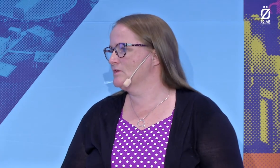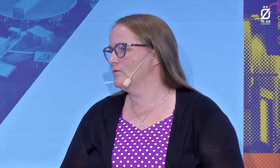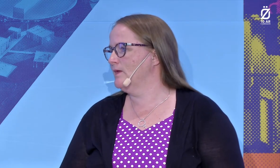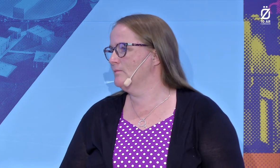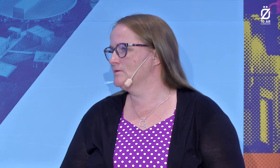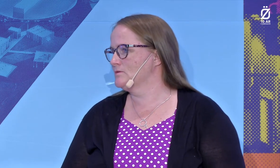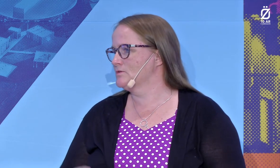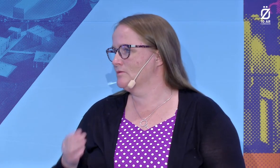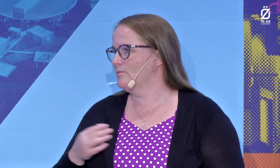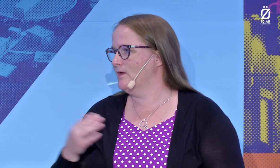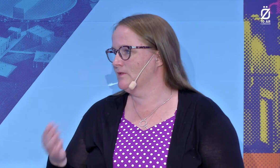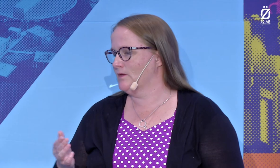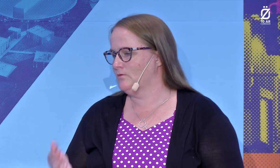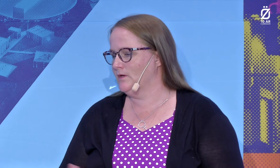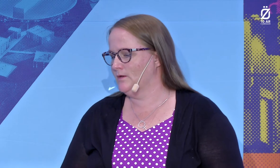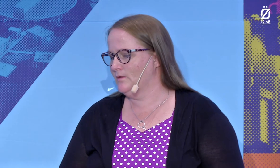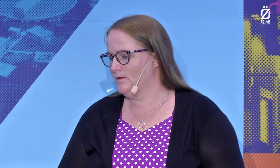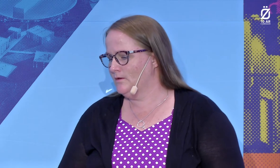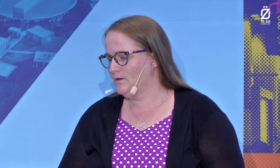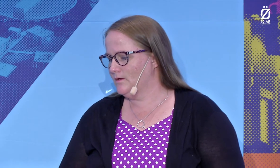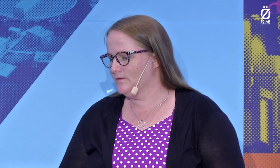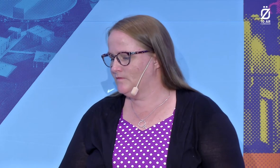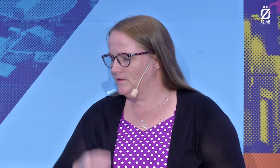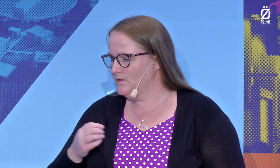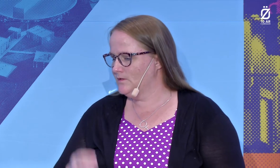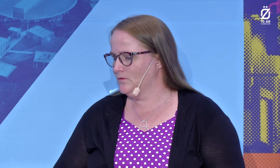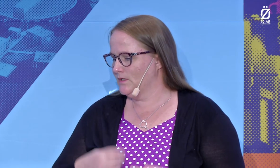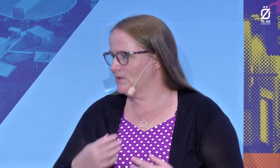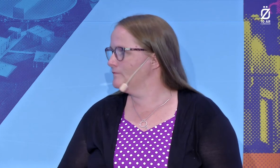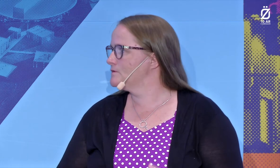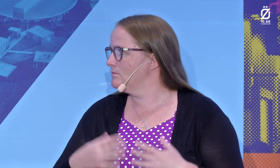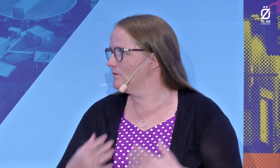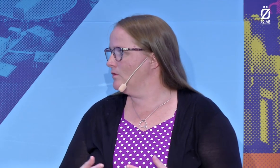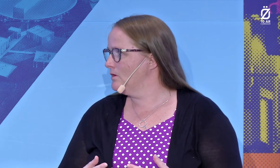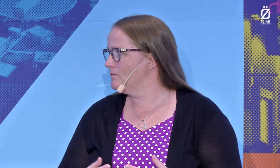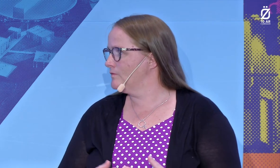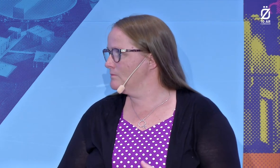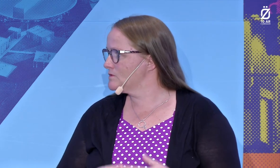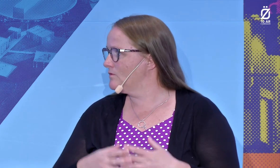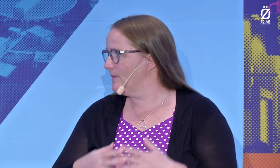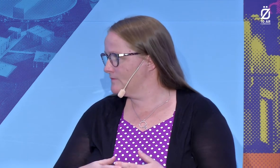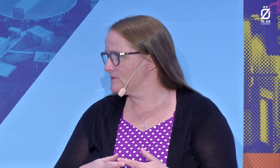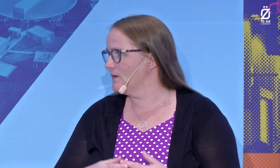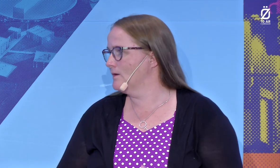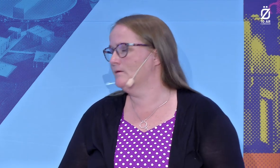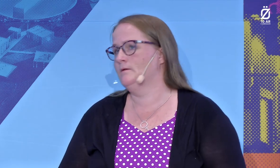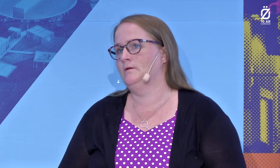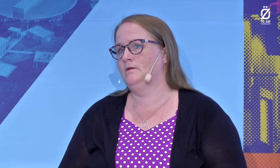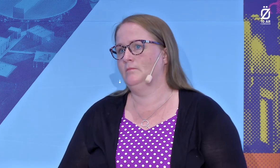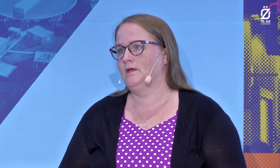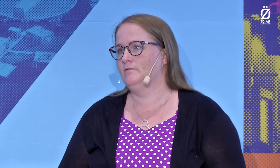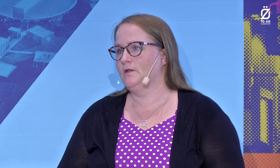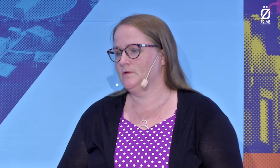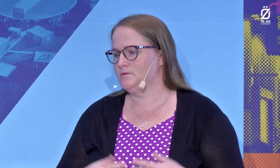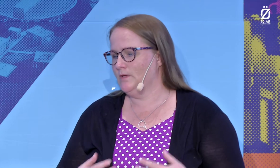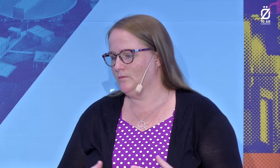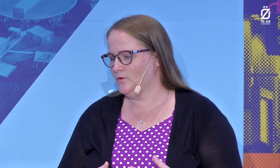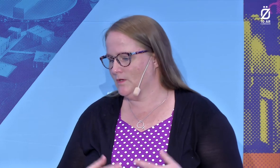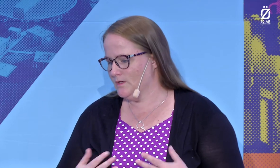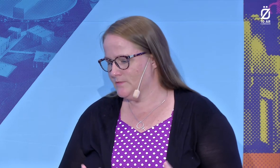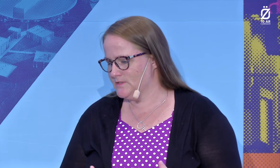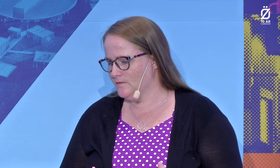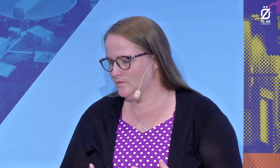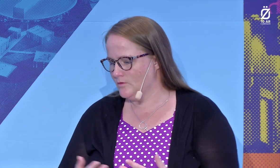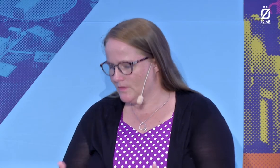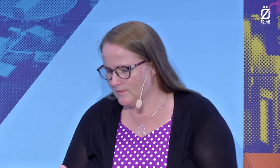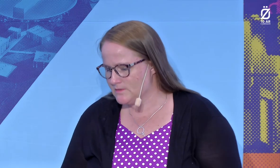är det största problemet. Det största problemet kanske är den tid och den kraft som det tar, främst av de anställda. Men även när man som